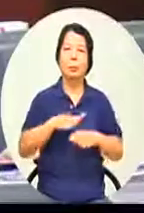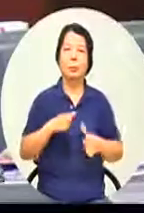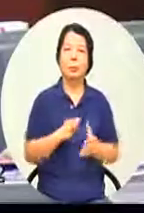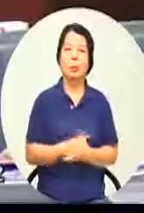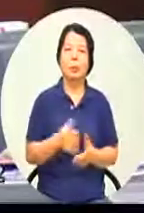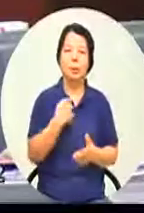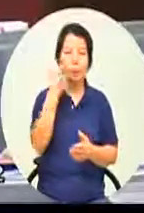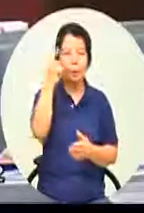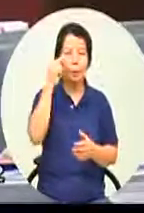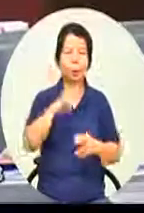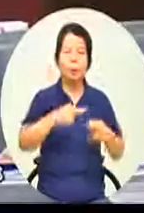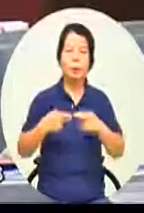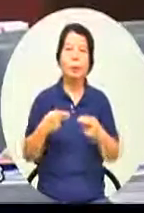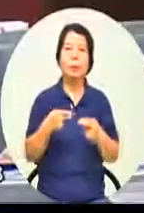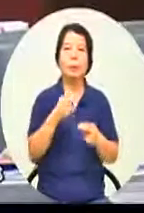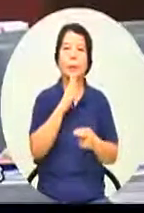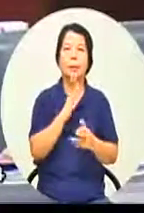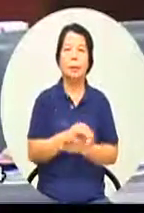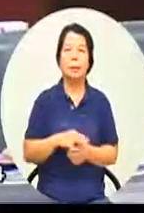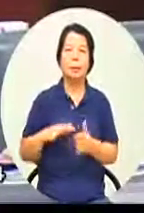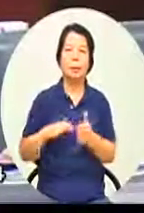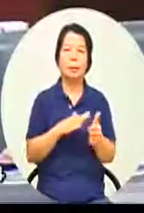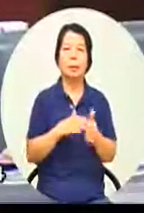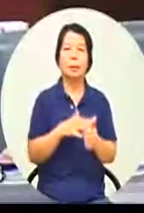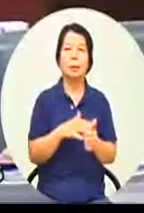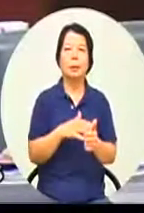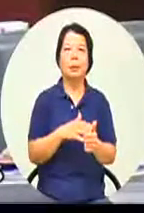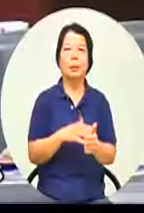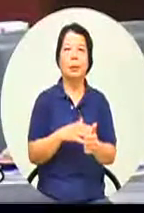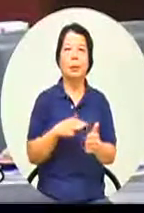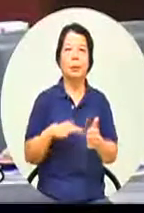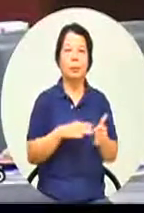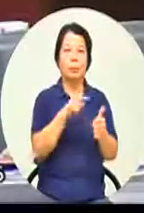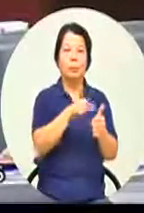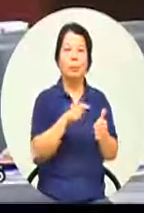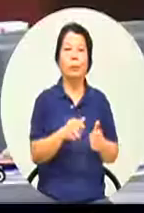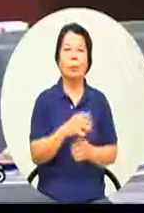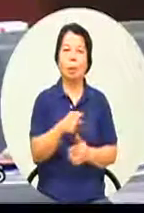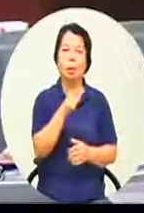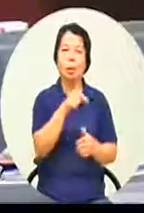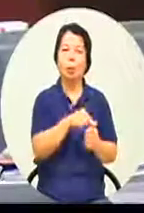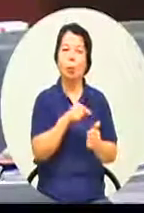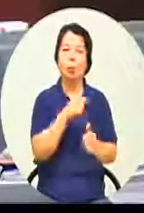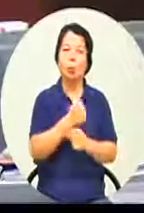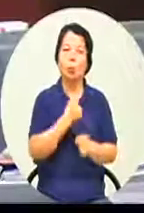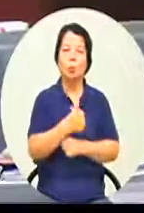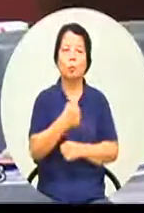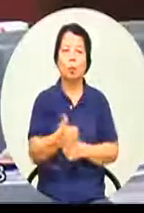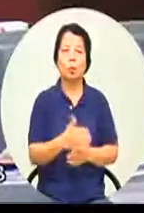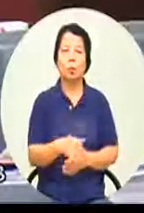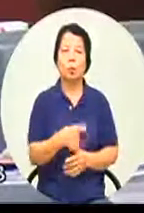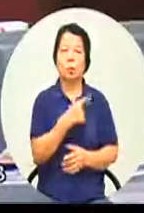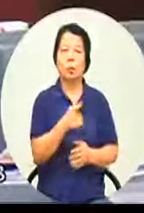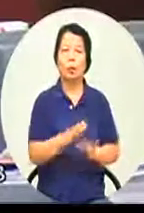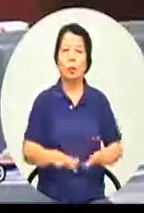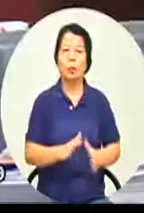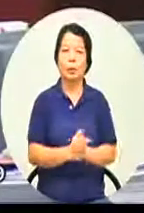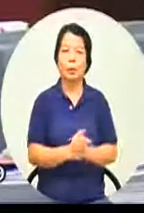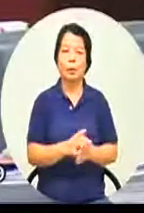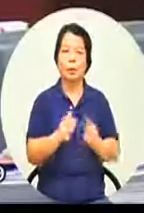来接陆客。因为他说那个是一个非常好的一个工作，所以我很祝福他。所